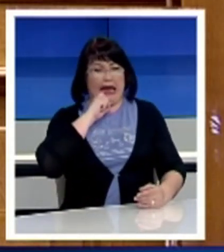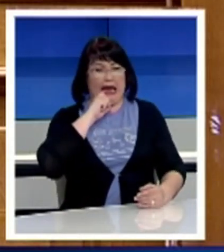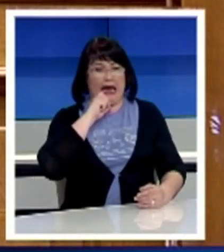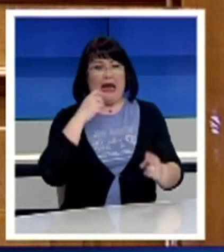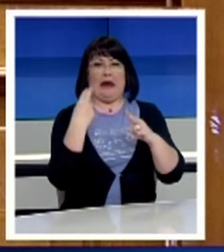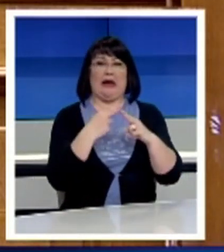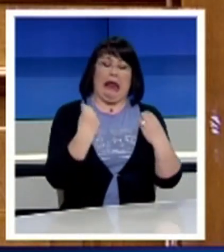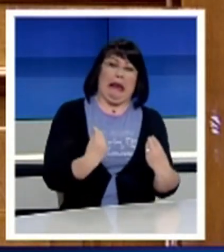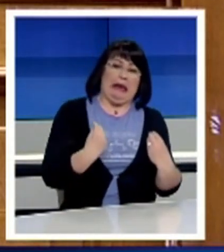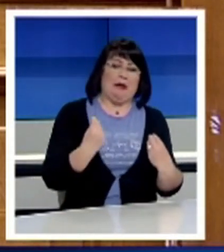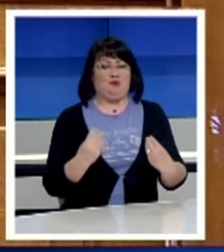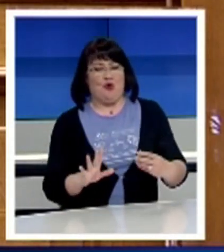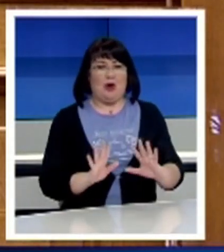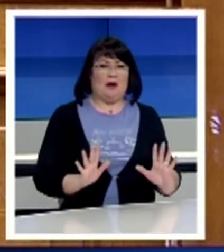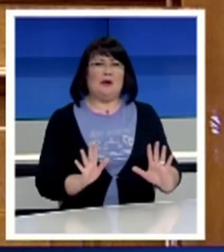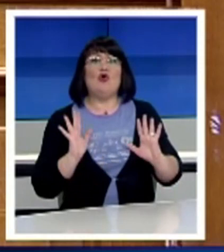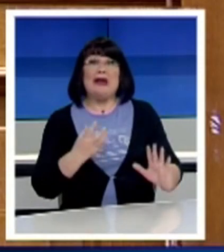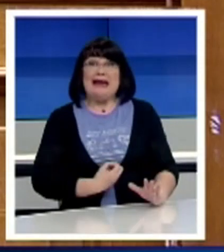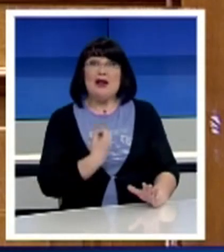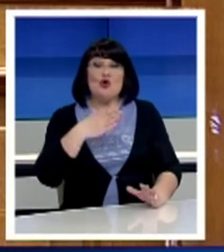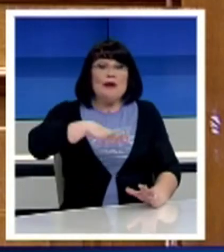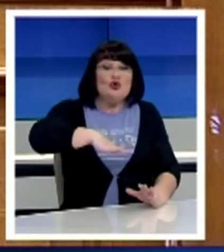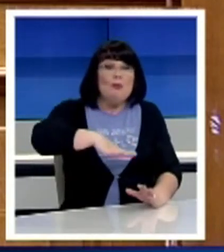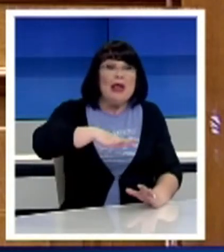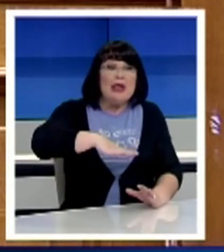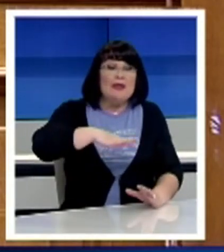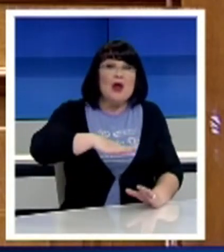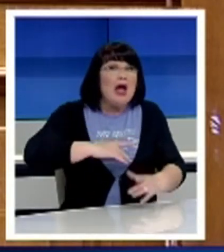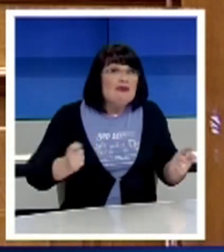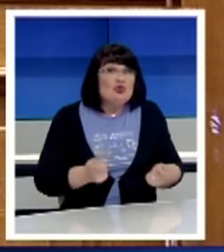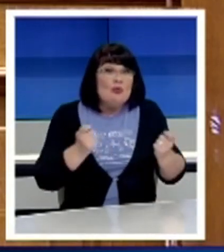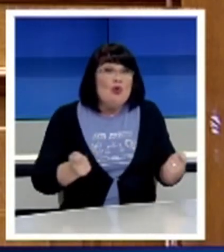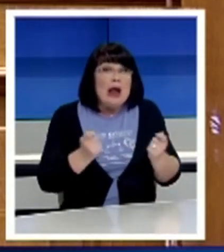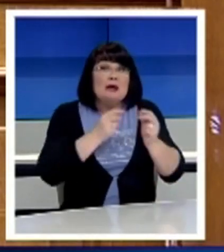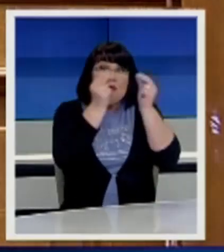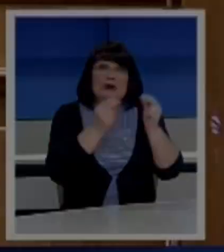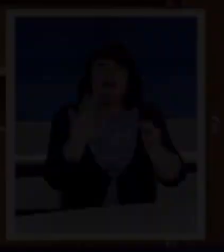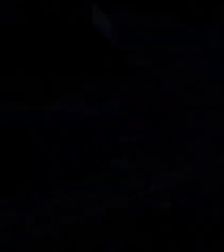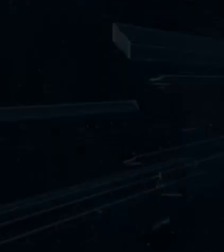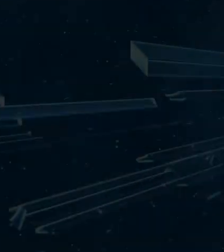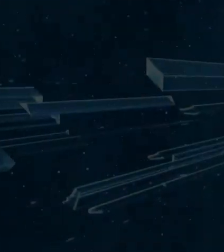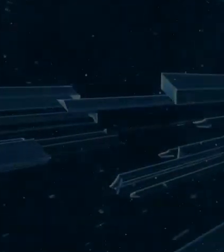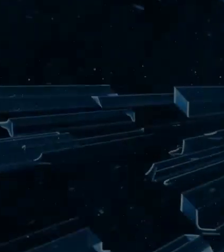κοσμιοτάτη η κοσμία, αλλά το γεγονός να νιώθει το παιδί ότι κάθε πράξη και ενέργεια έχει ένα αποτέλεσμα.